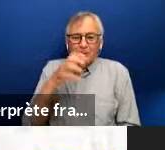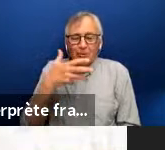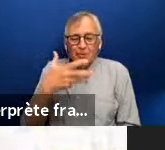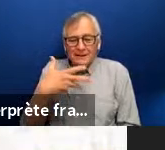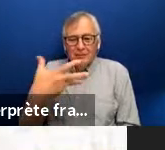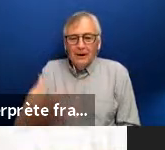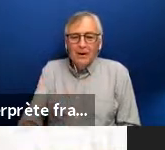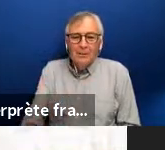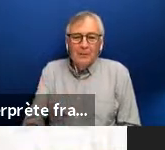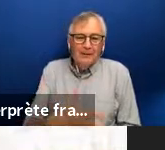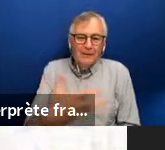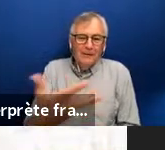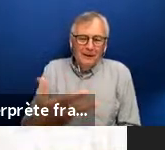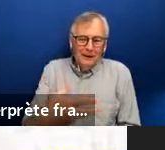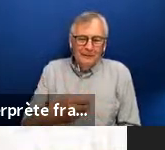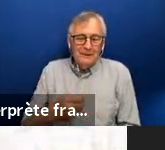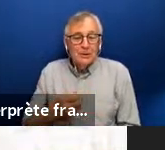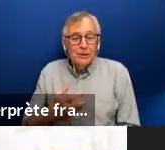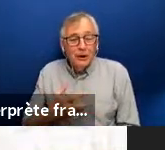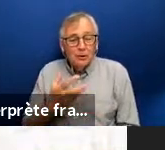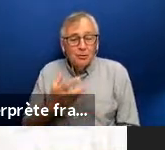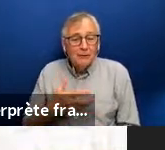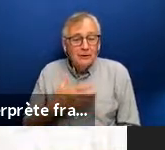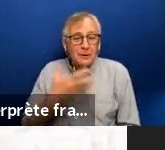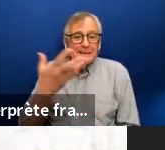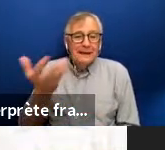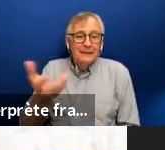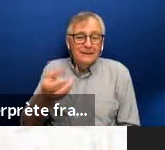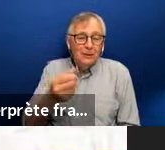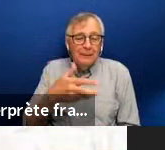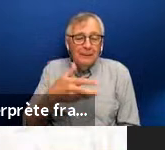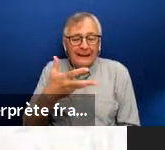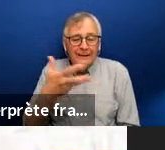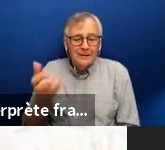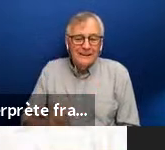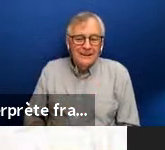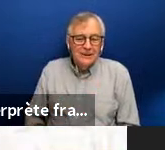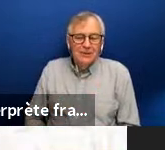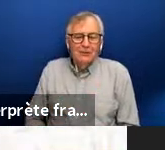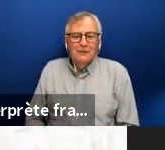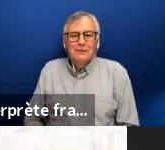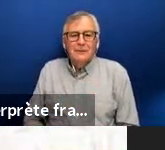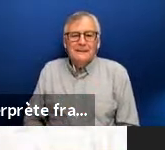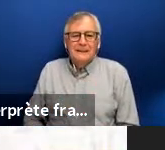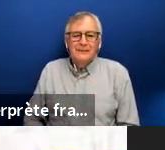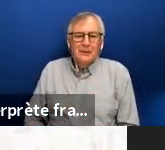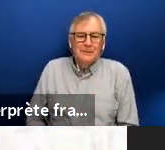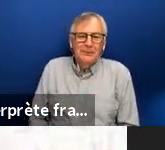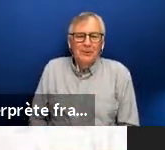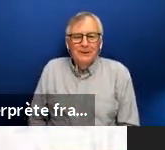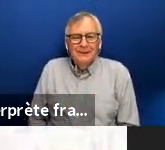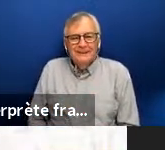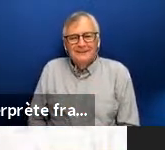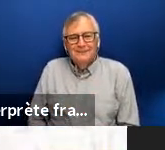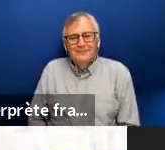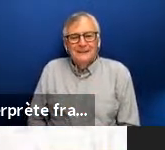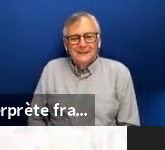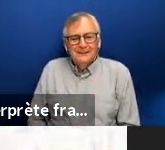Parce que je veux aussi voir comment... Parce que je dois vous observer. Si on apprend quelques signes, je vais devoir vous observer un petit